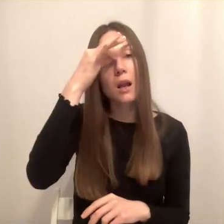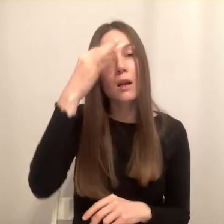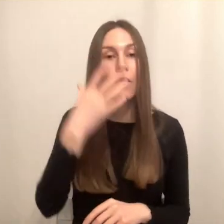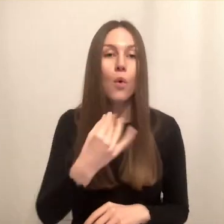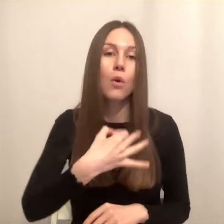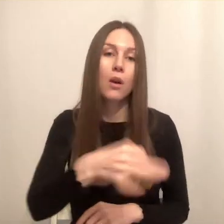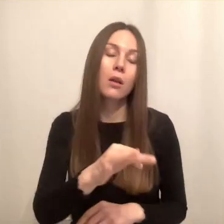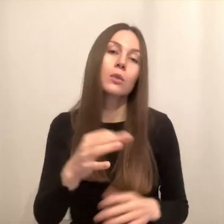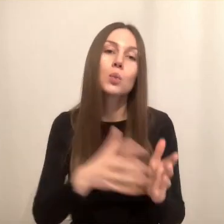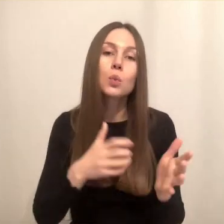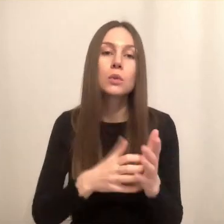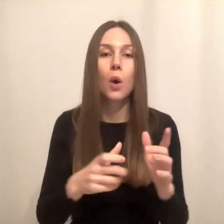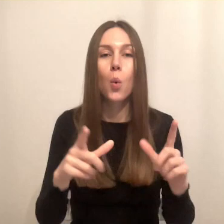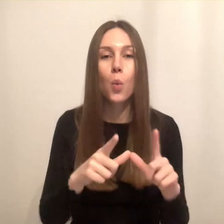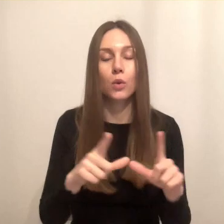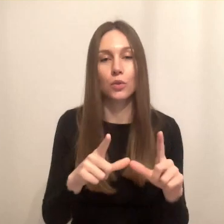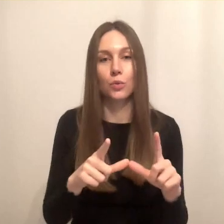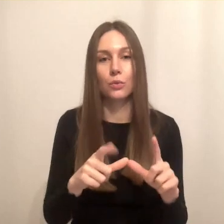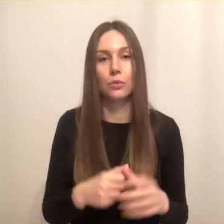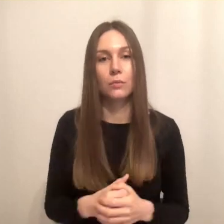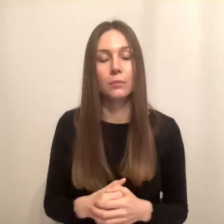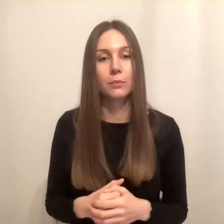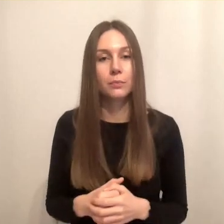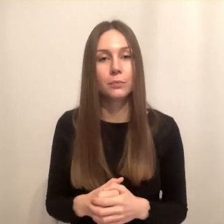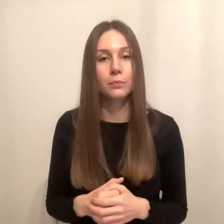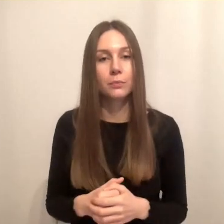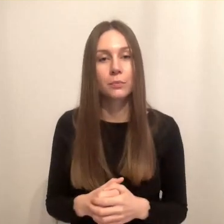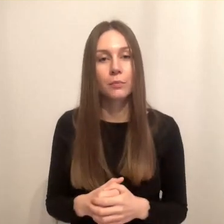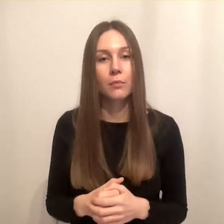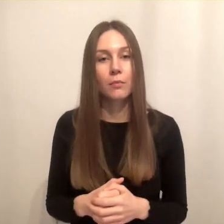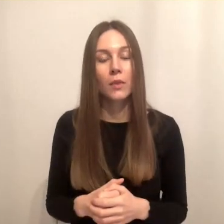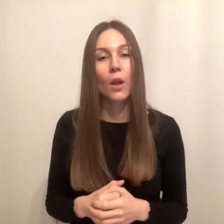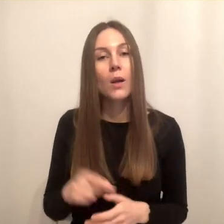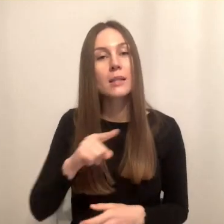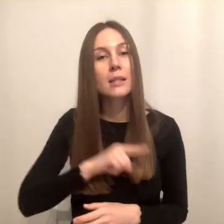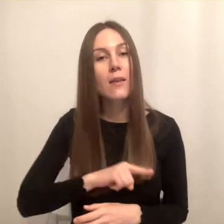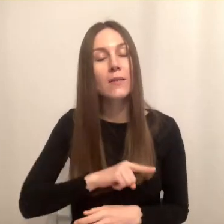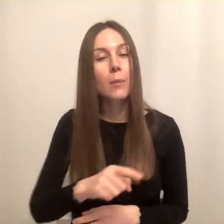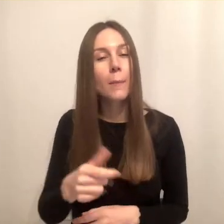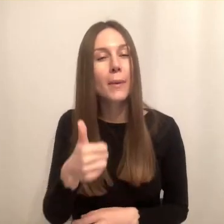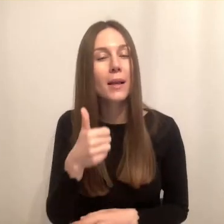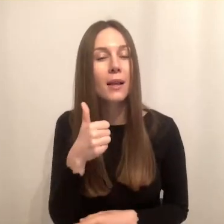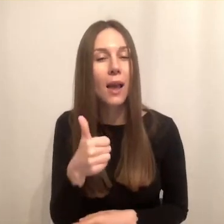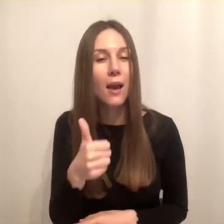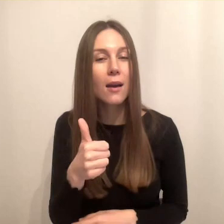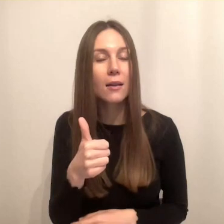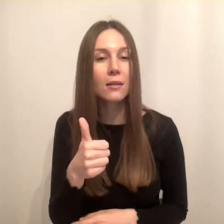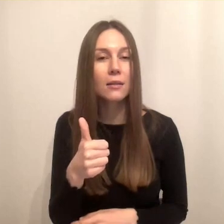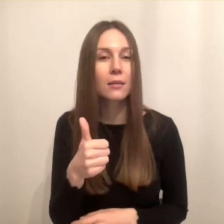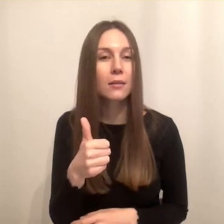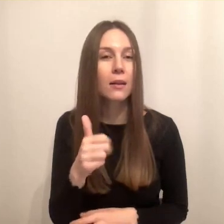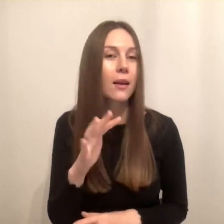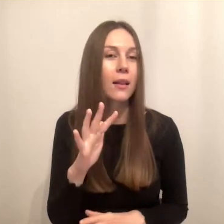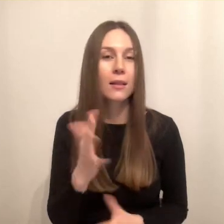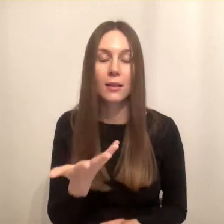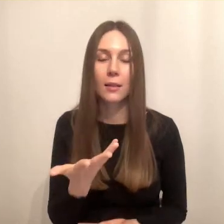ūkiškumo. Ir iš tokių gerųjų savybių galėčiau pasakyti, kad